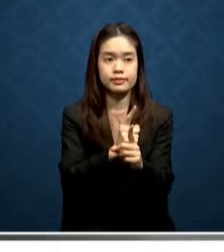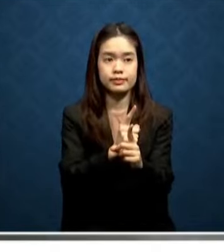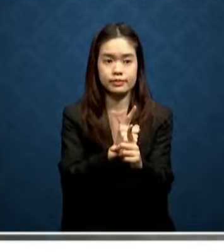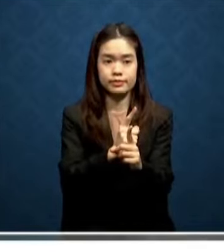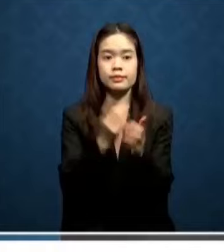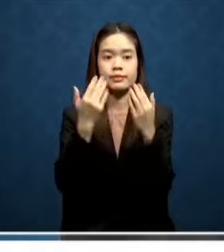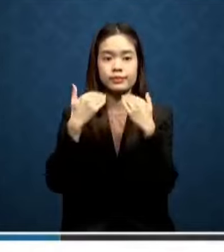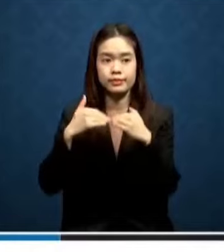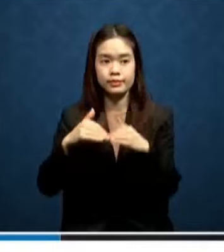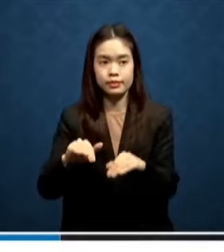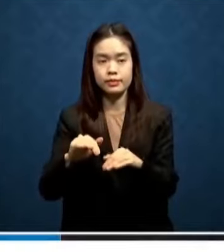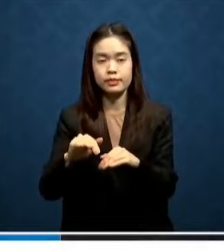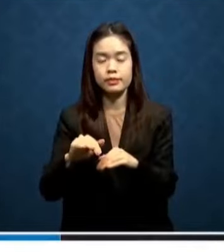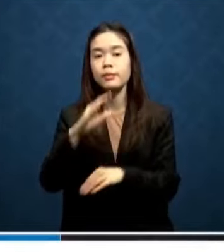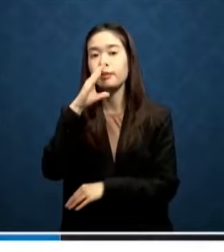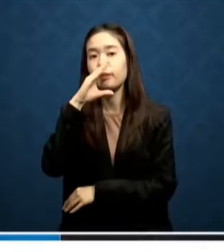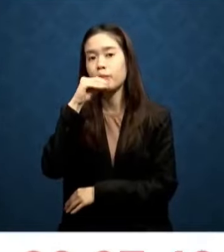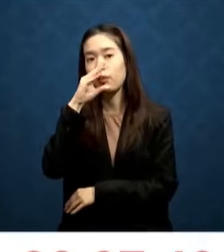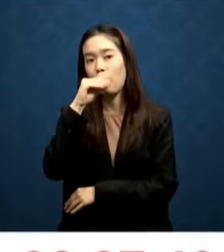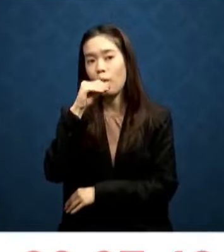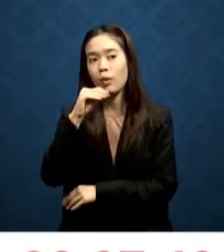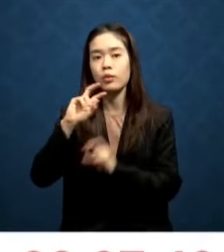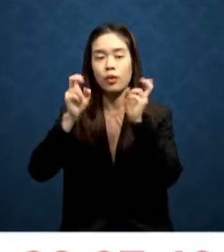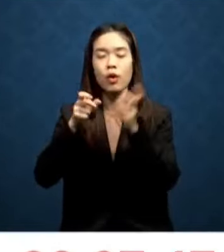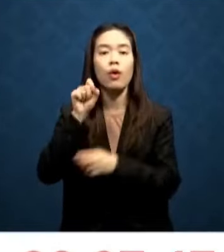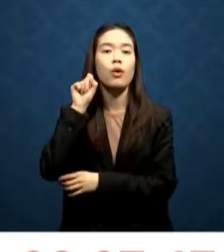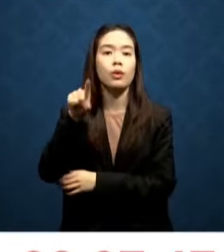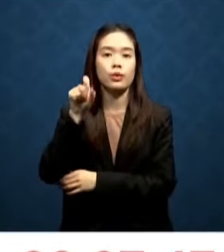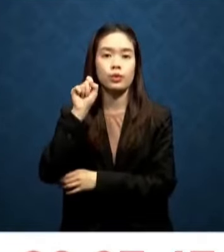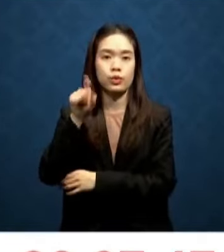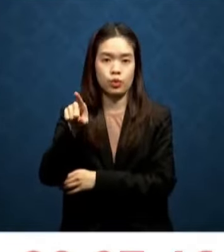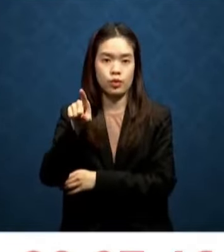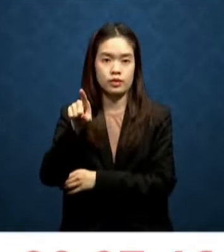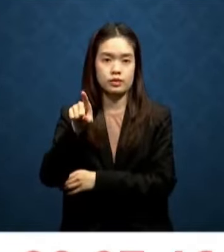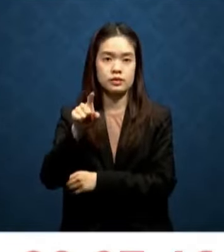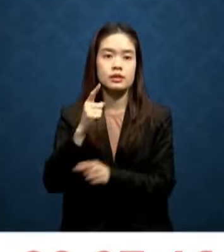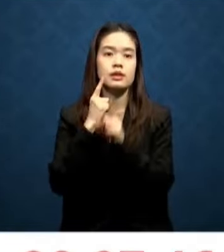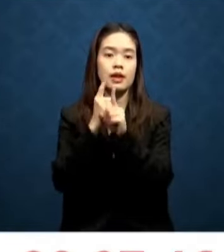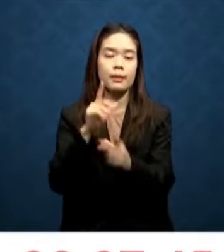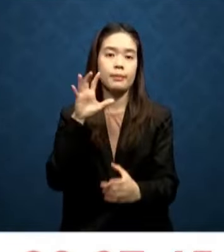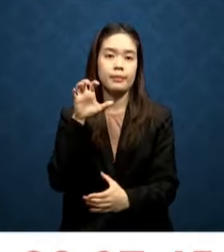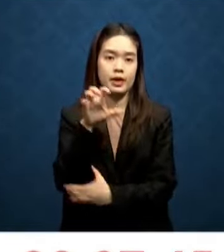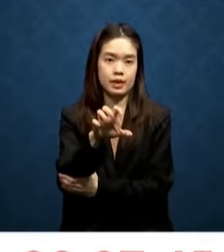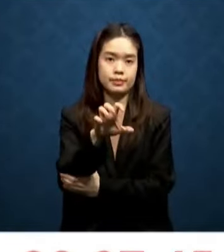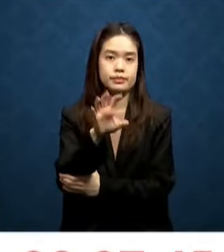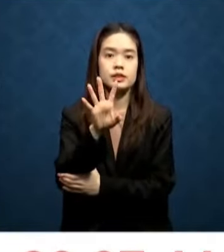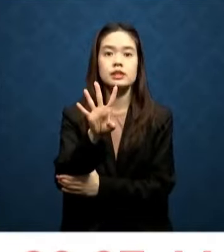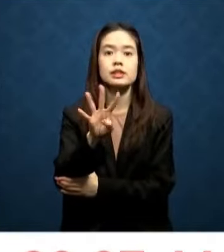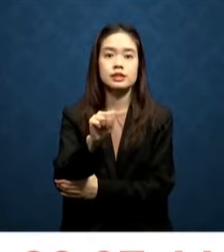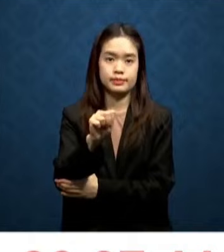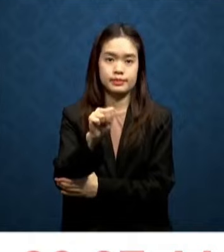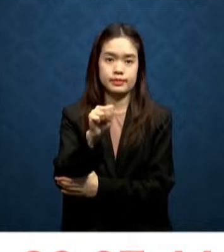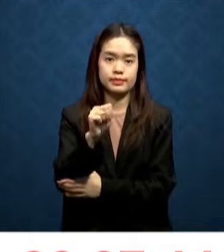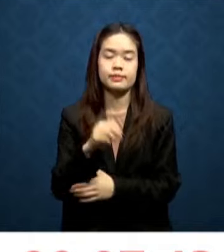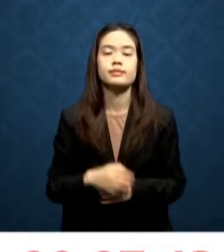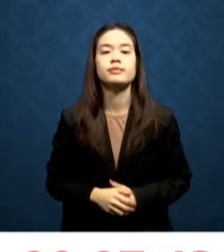ที่เป็นวาจาเป็นญัตติด่วนในข้อบังคับที่40